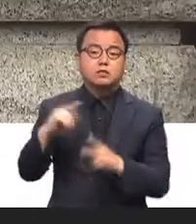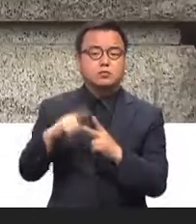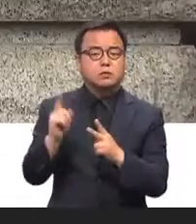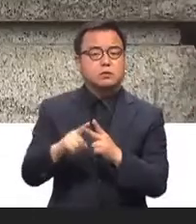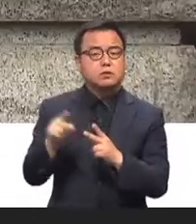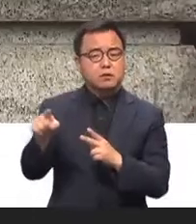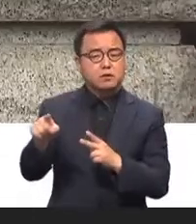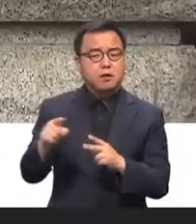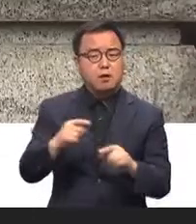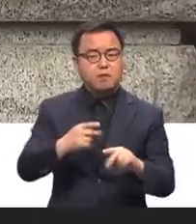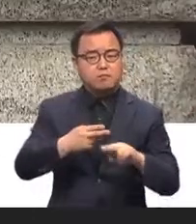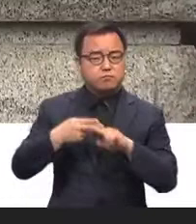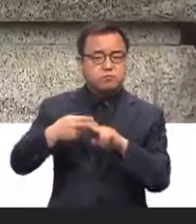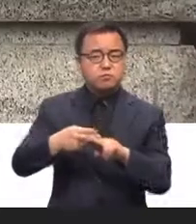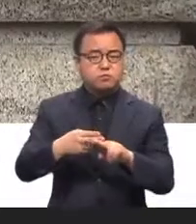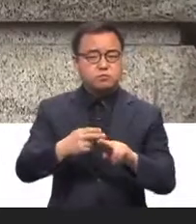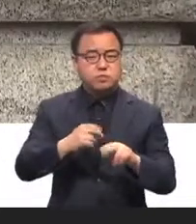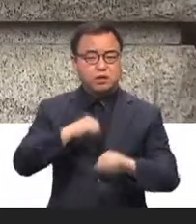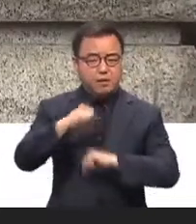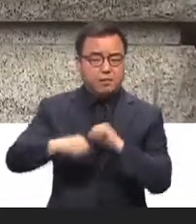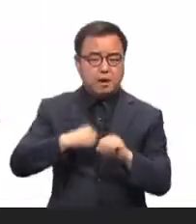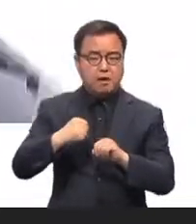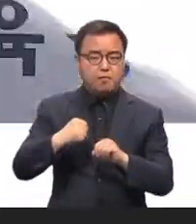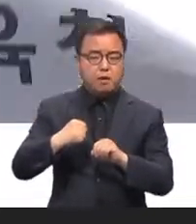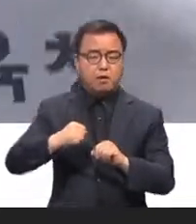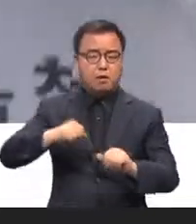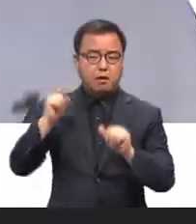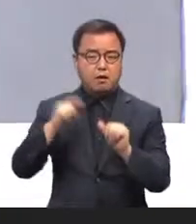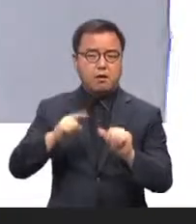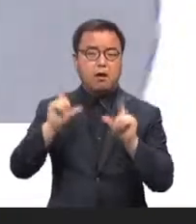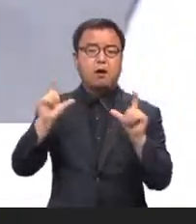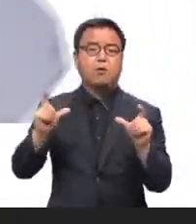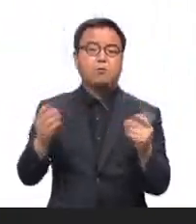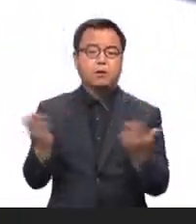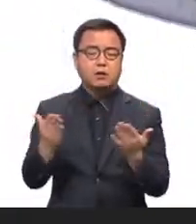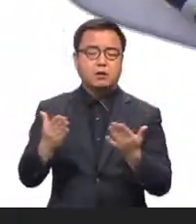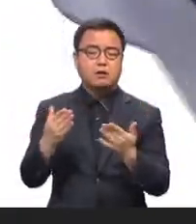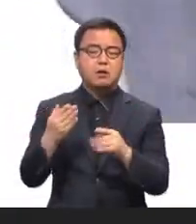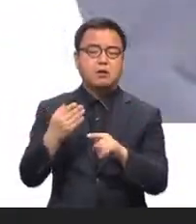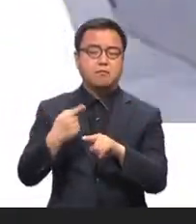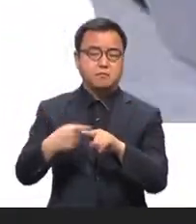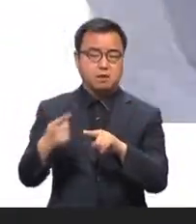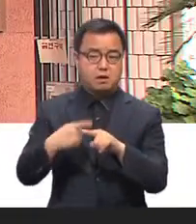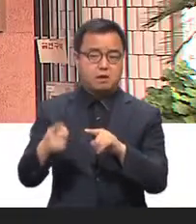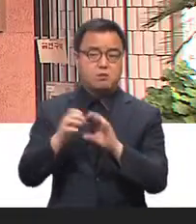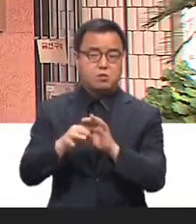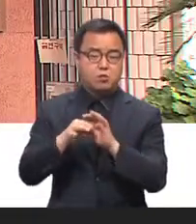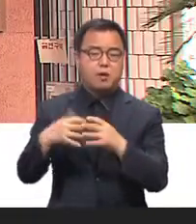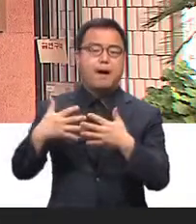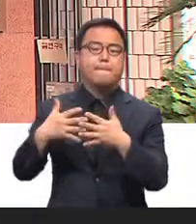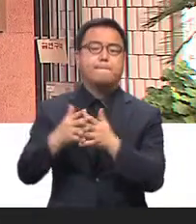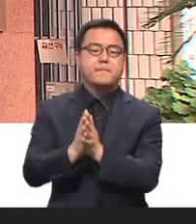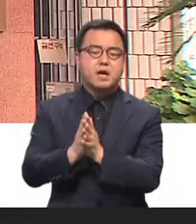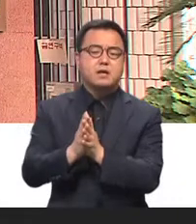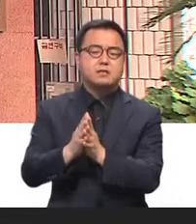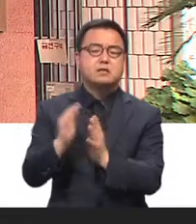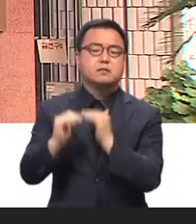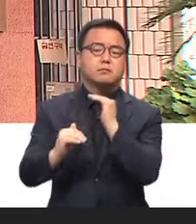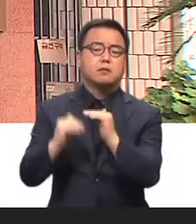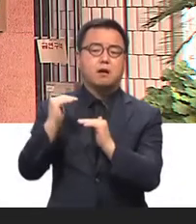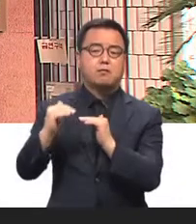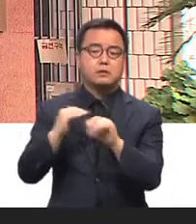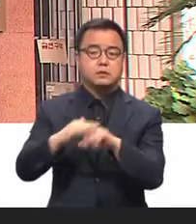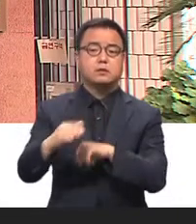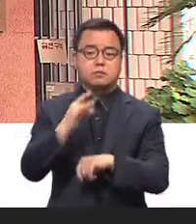점 을 일방적으로 통제한 것은 평가 앞에 이지 수순 이라는 그런 비판을 하고 있습니다 예 그럼에도 불구하고